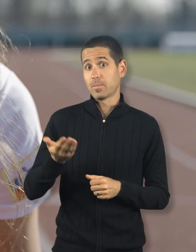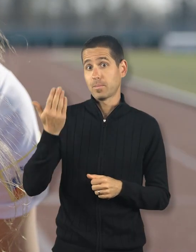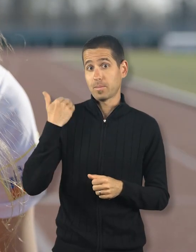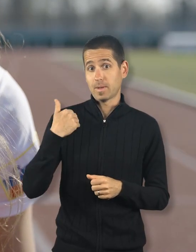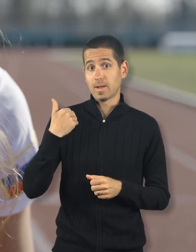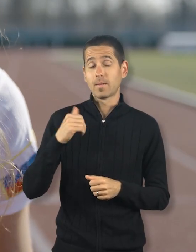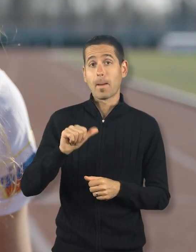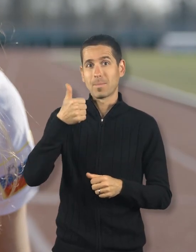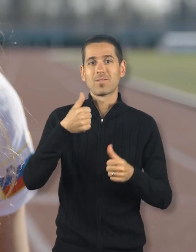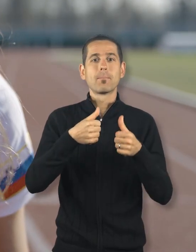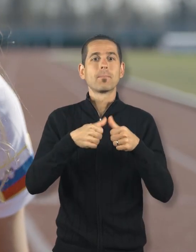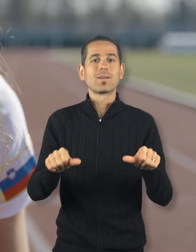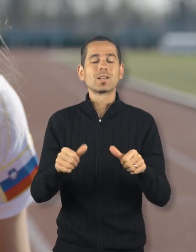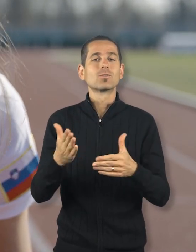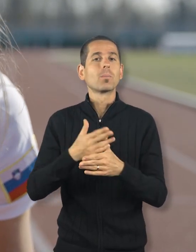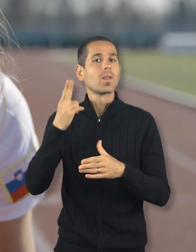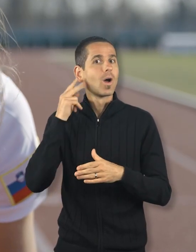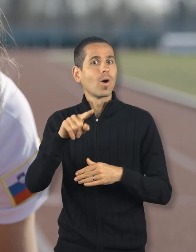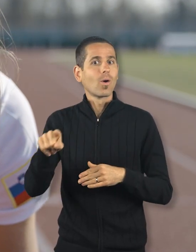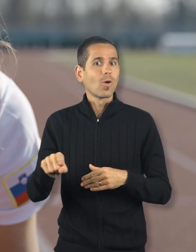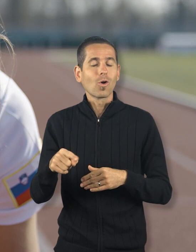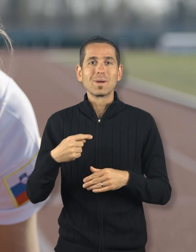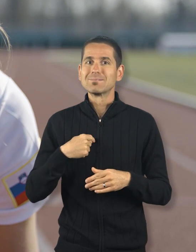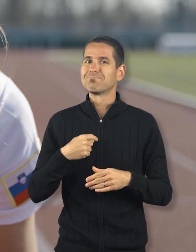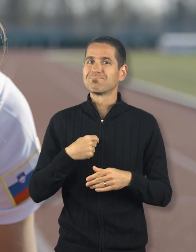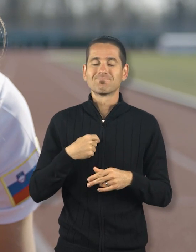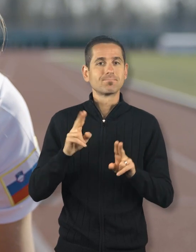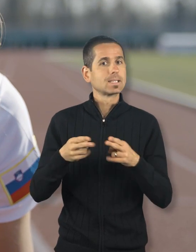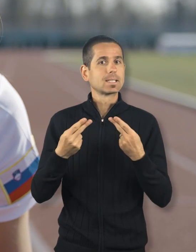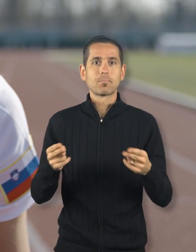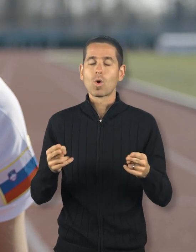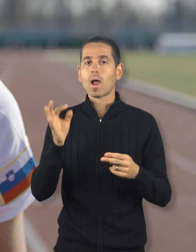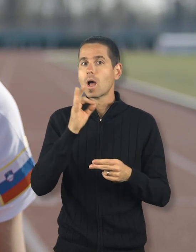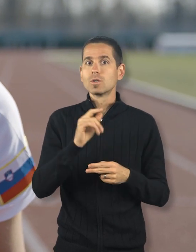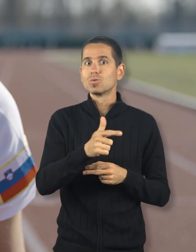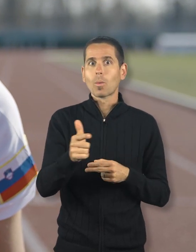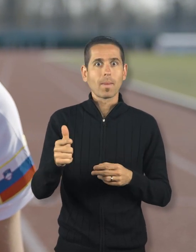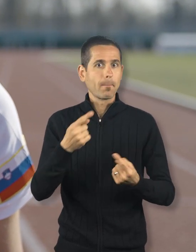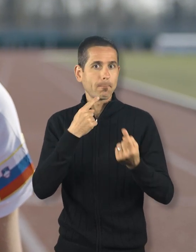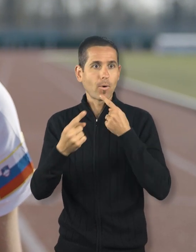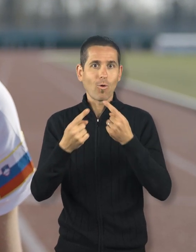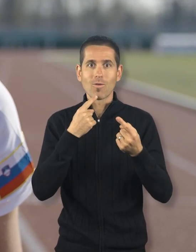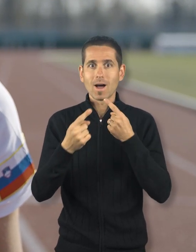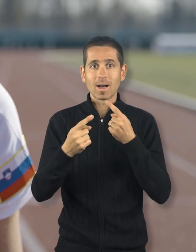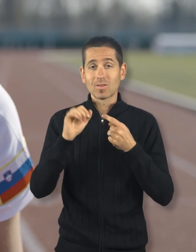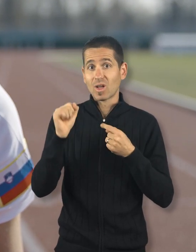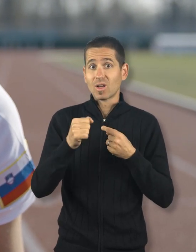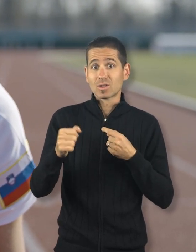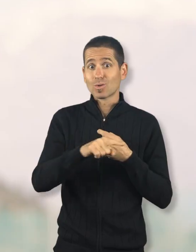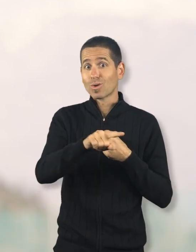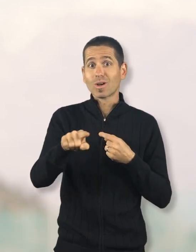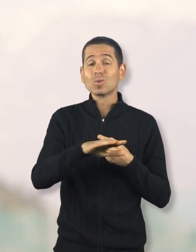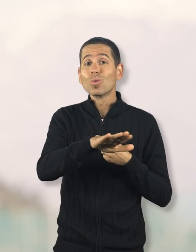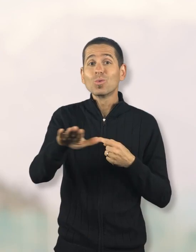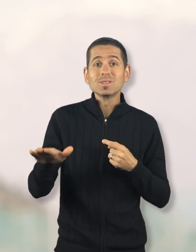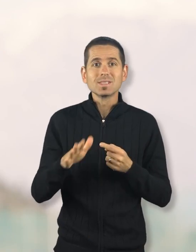Ko sem bila na prvem prvenstvu med gluhim, se nisem mogla z nobenim